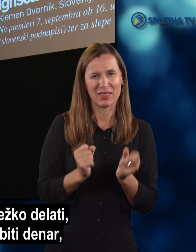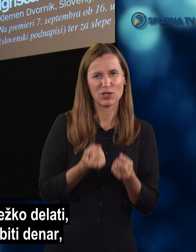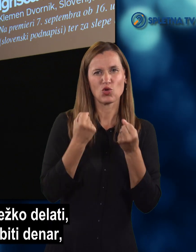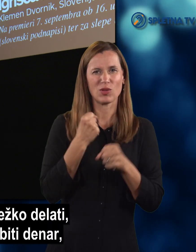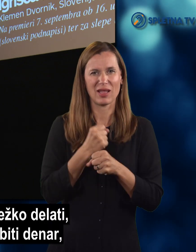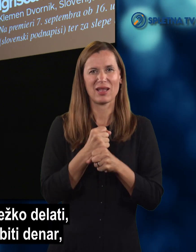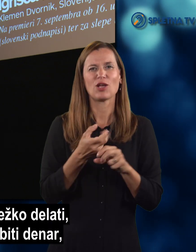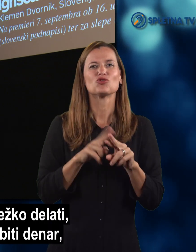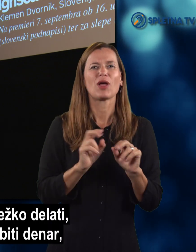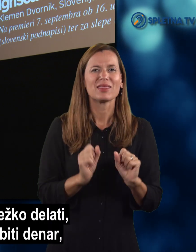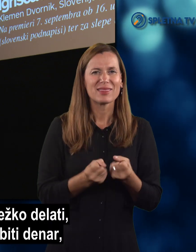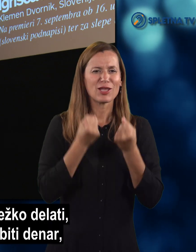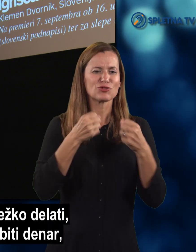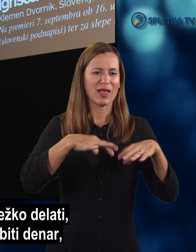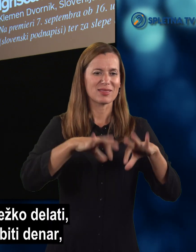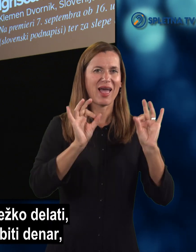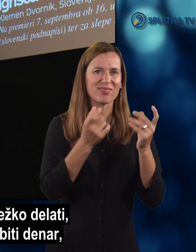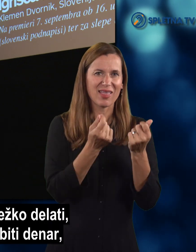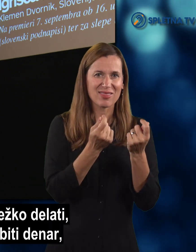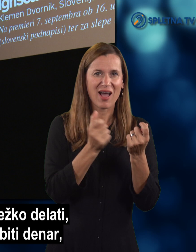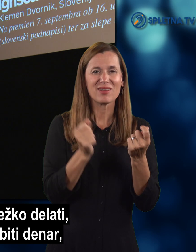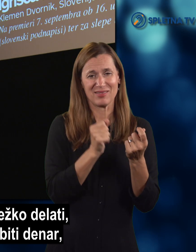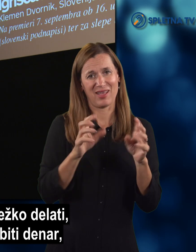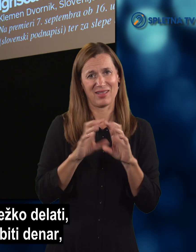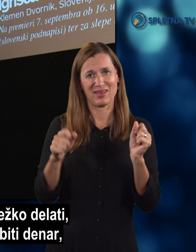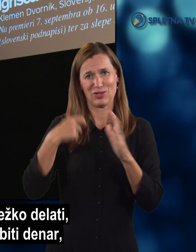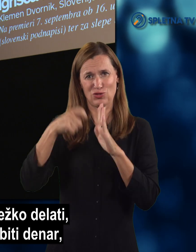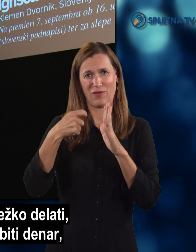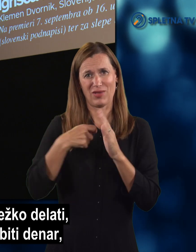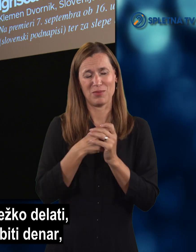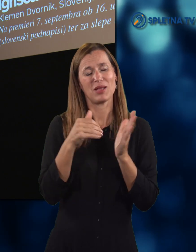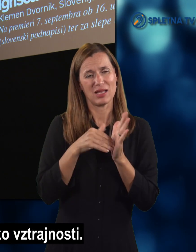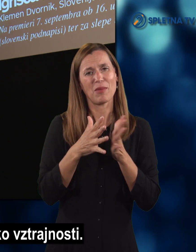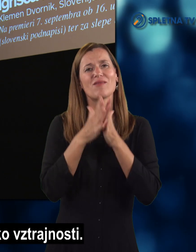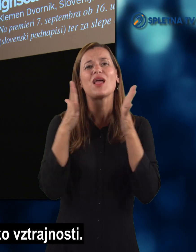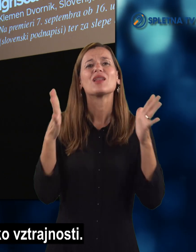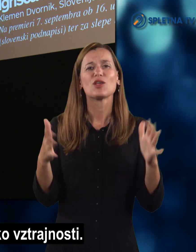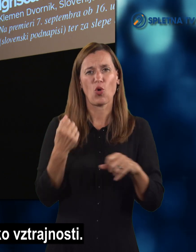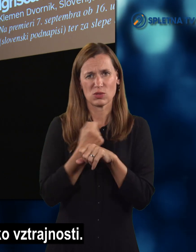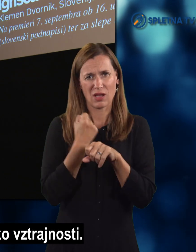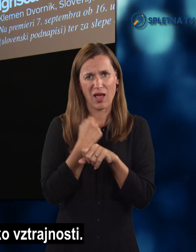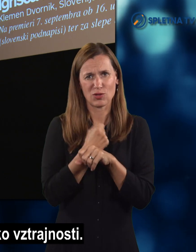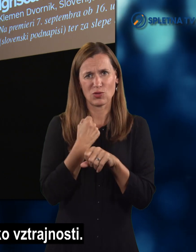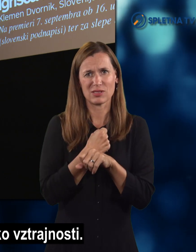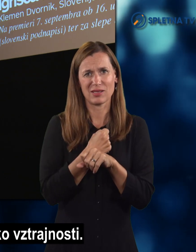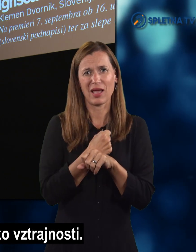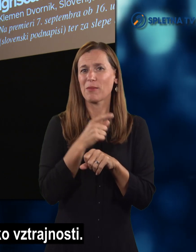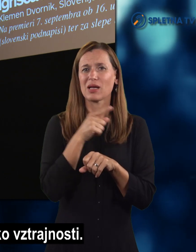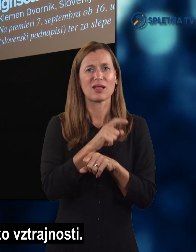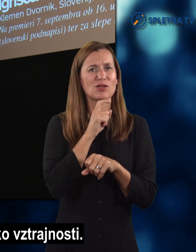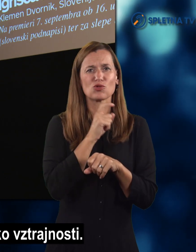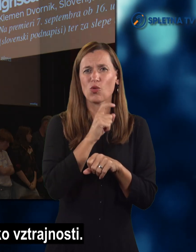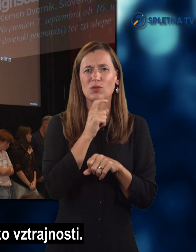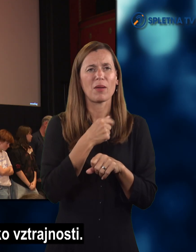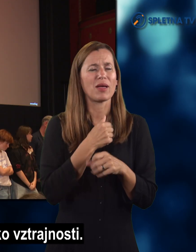ker filme je zelo težko delati, še težje jih je najti denar, da ga narediš, tako da je treba veliko